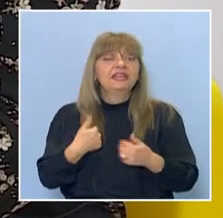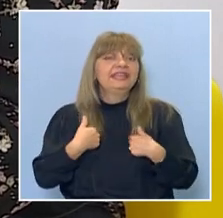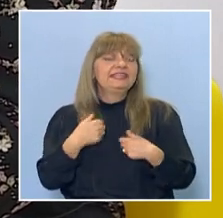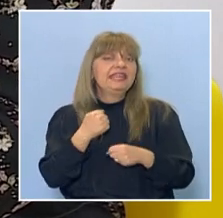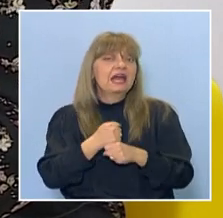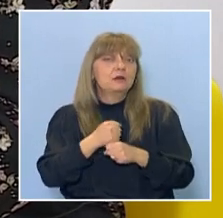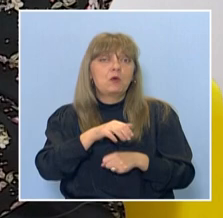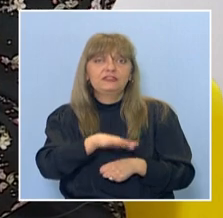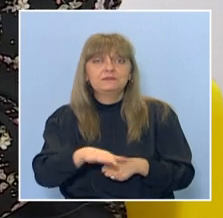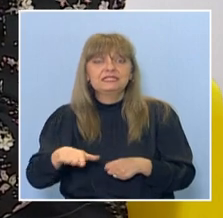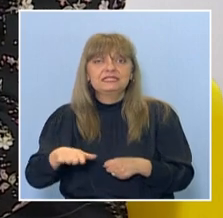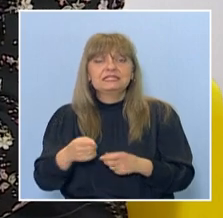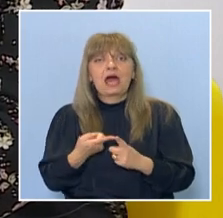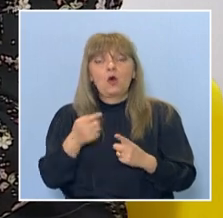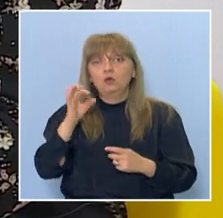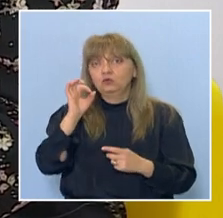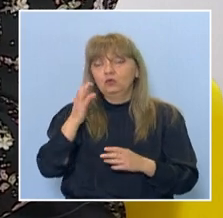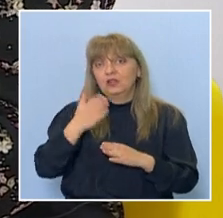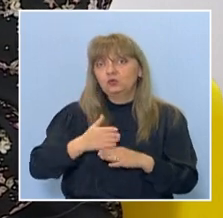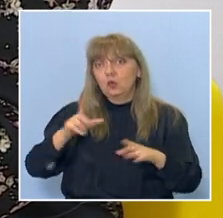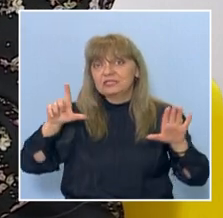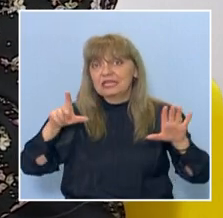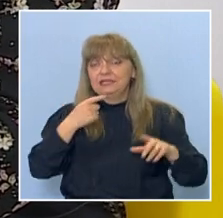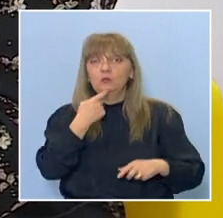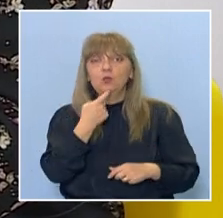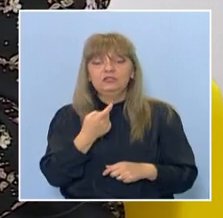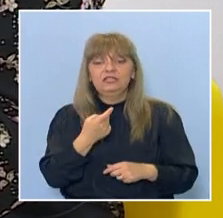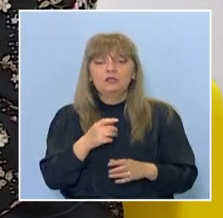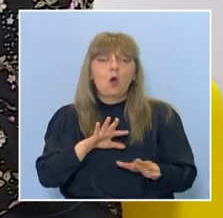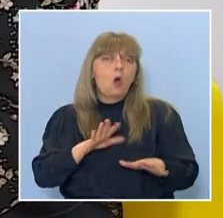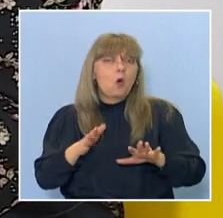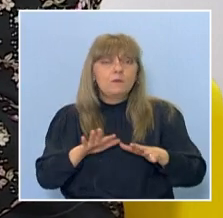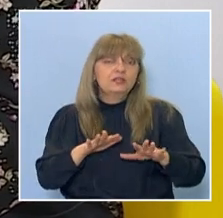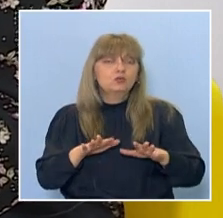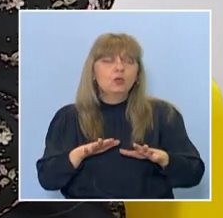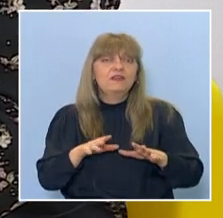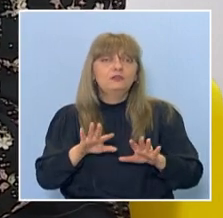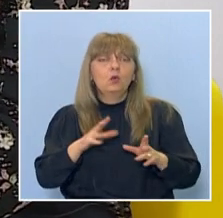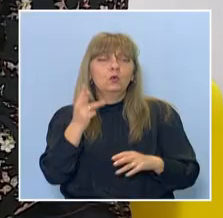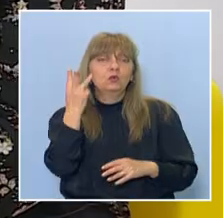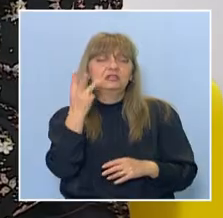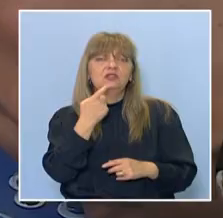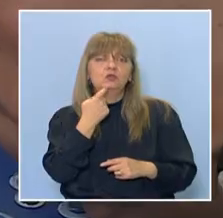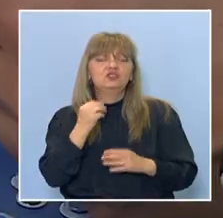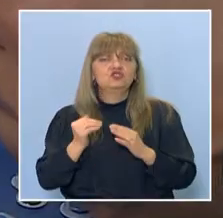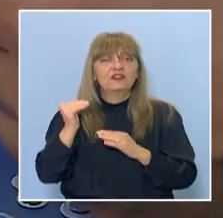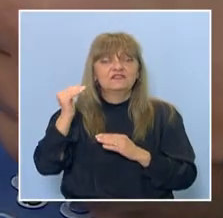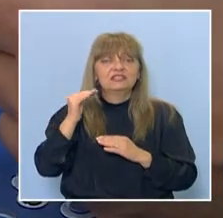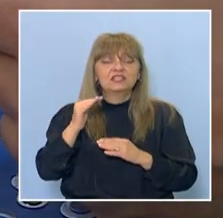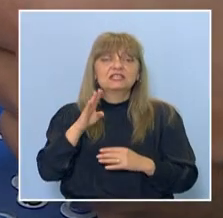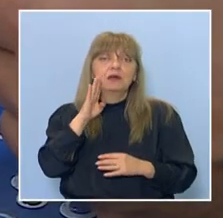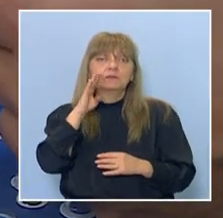деца от 0 до 7 години, като обикновено около 3 годишна възраст